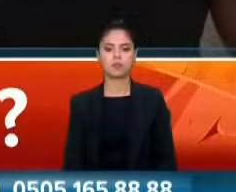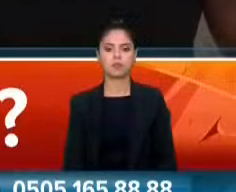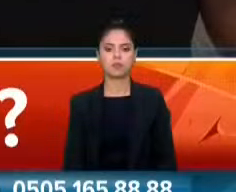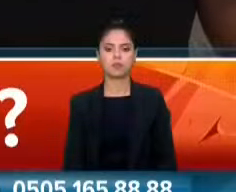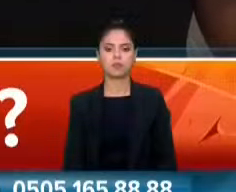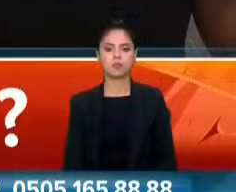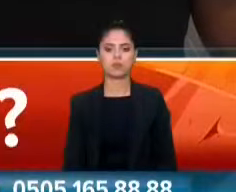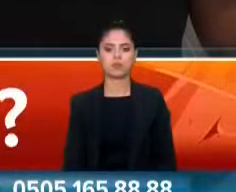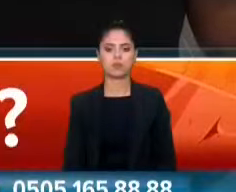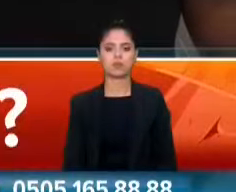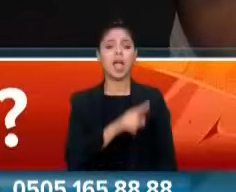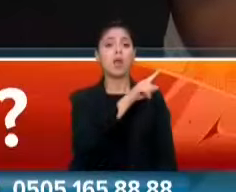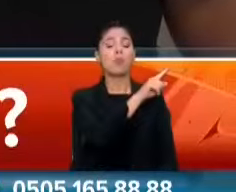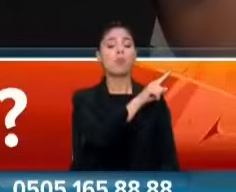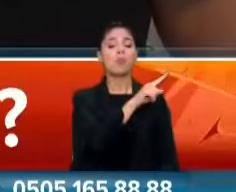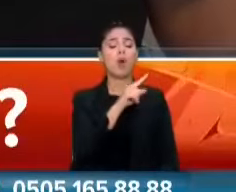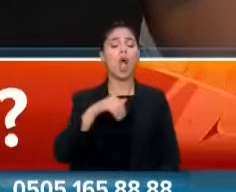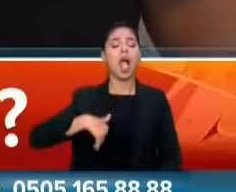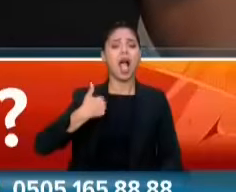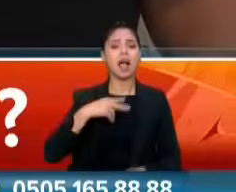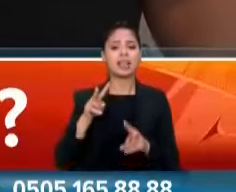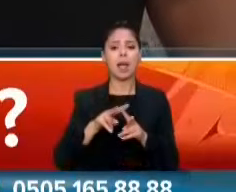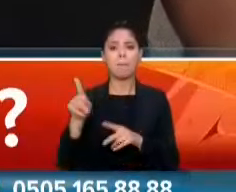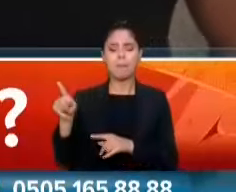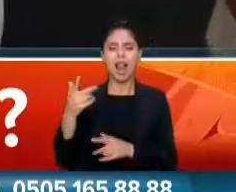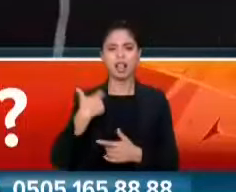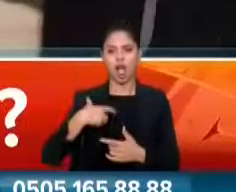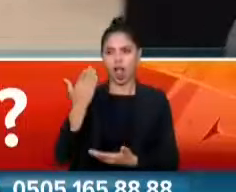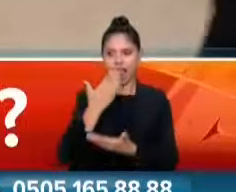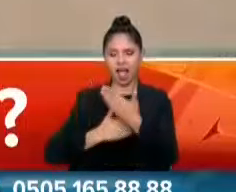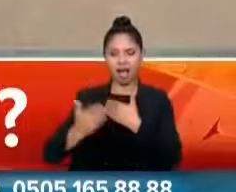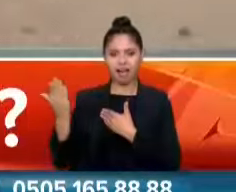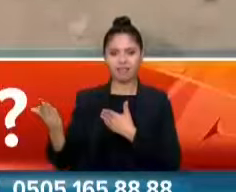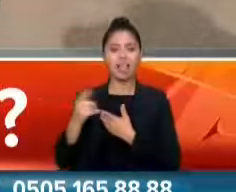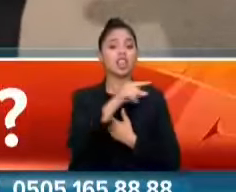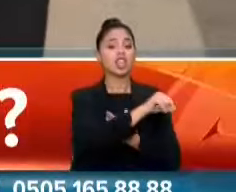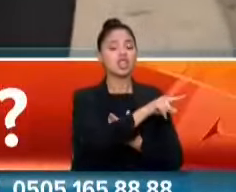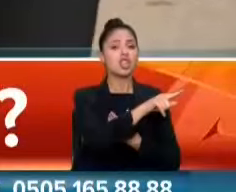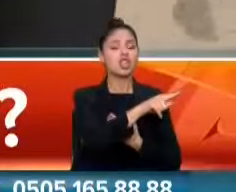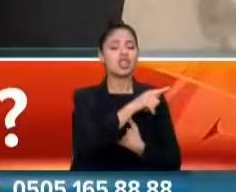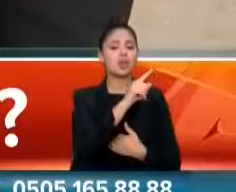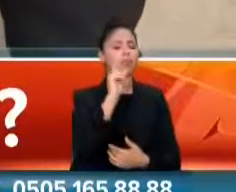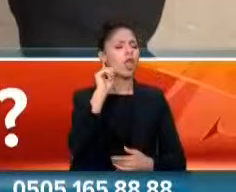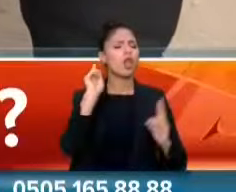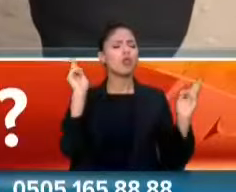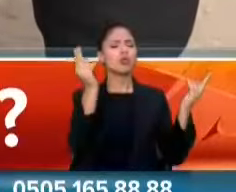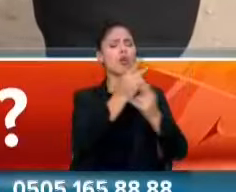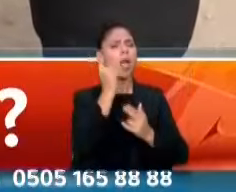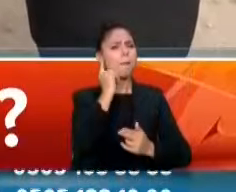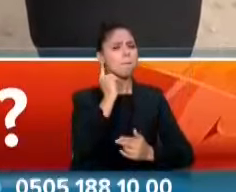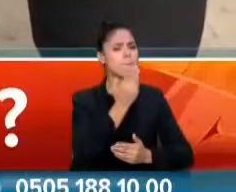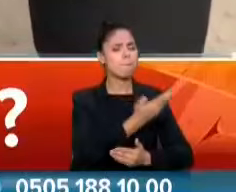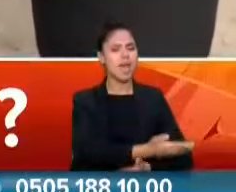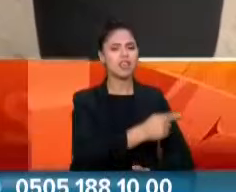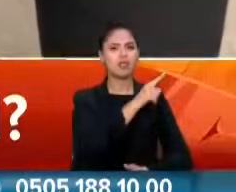bir İbrahim sen bize Aksaray malaklısının özelliklerini anlattığı ancak yanında Öyle bir ırk var ki ünü dünyaya